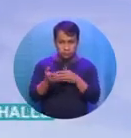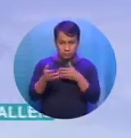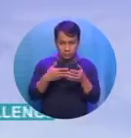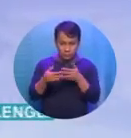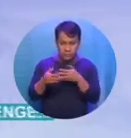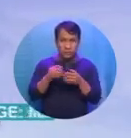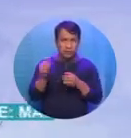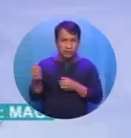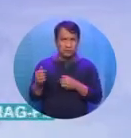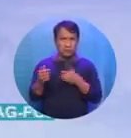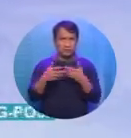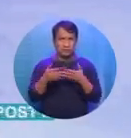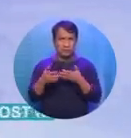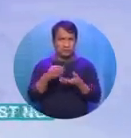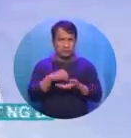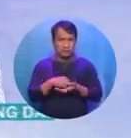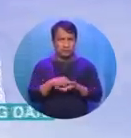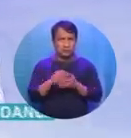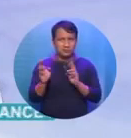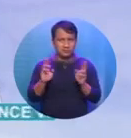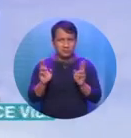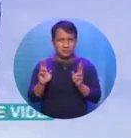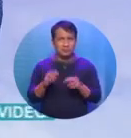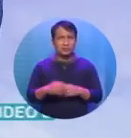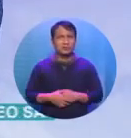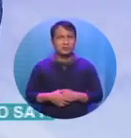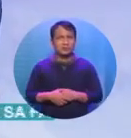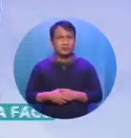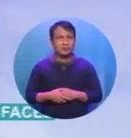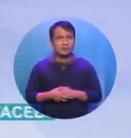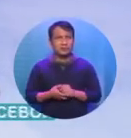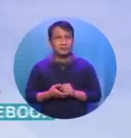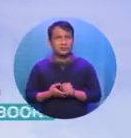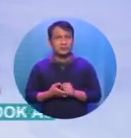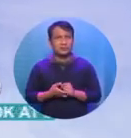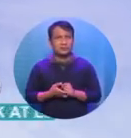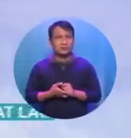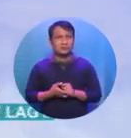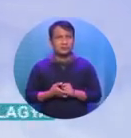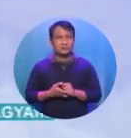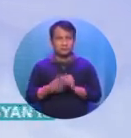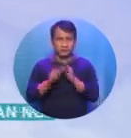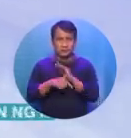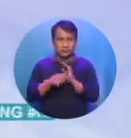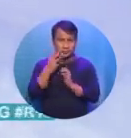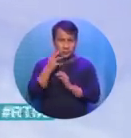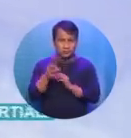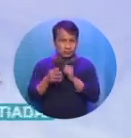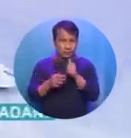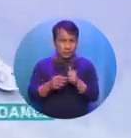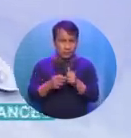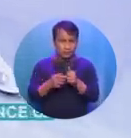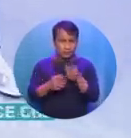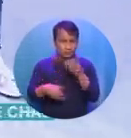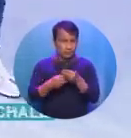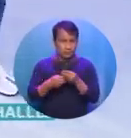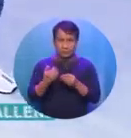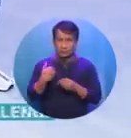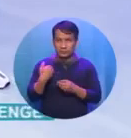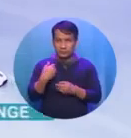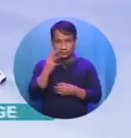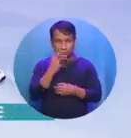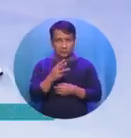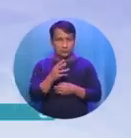kayo. Kung ano, sige, ring. Okay. Para malaman natin kung nanonood o hindi. Kapag hindi nanonood, patablado